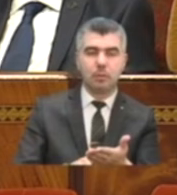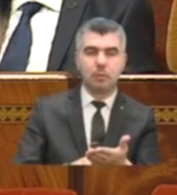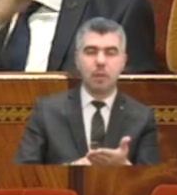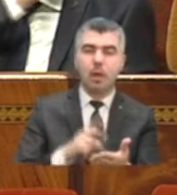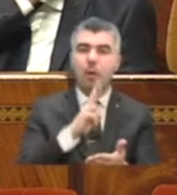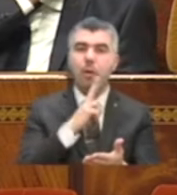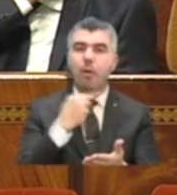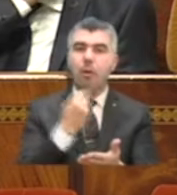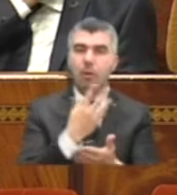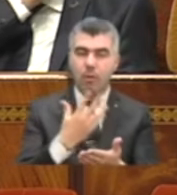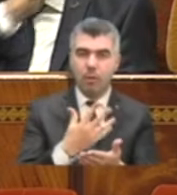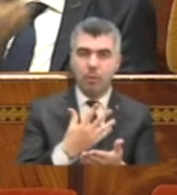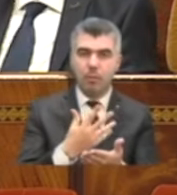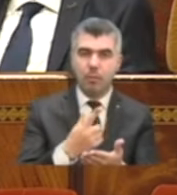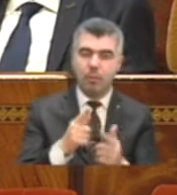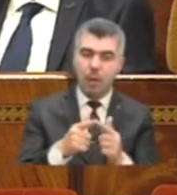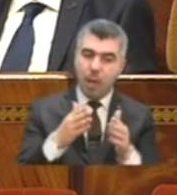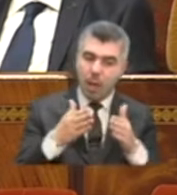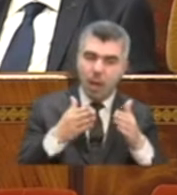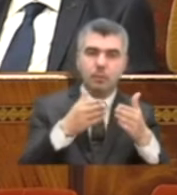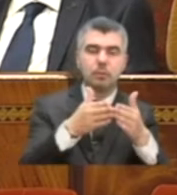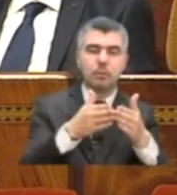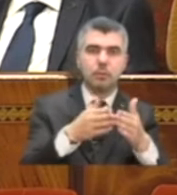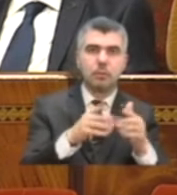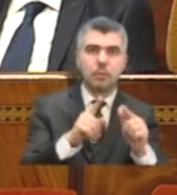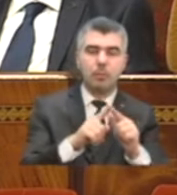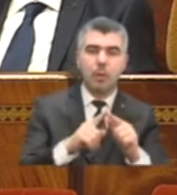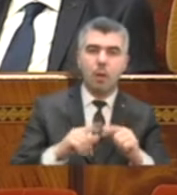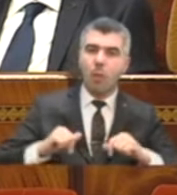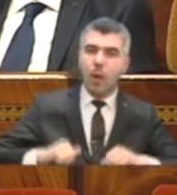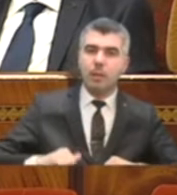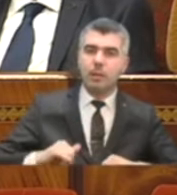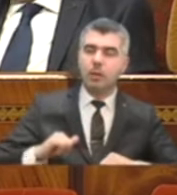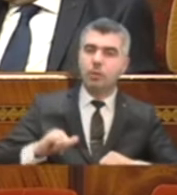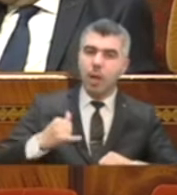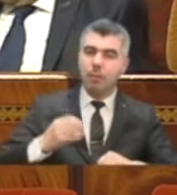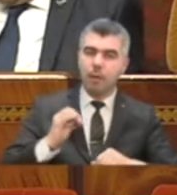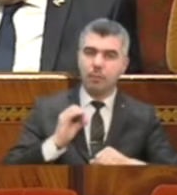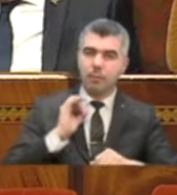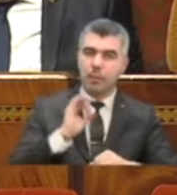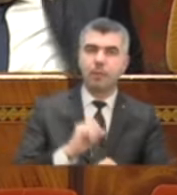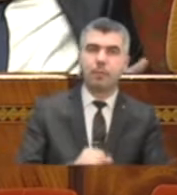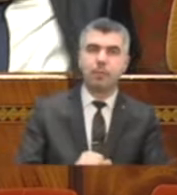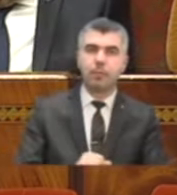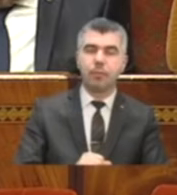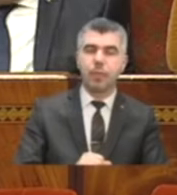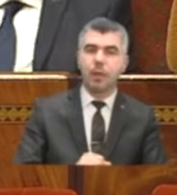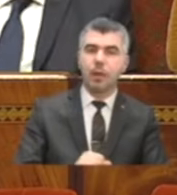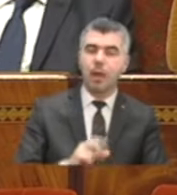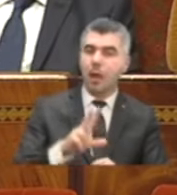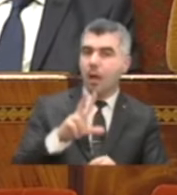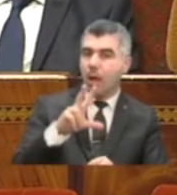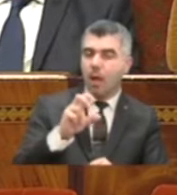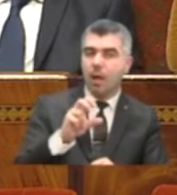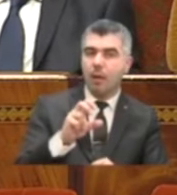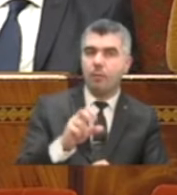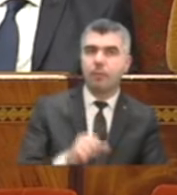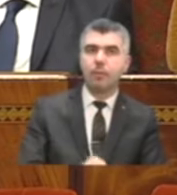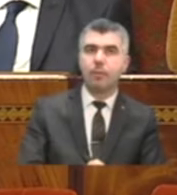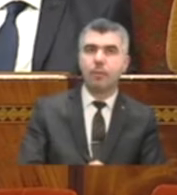الحكومه في هذا المسار اللي غادي فيه وزير الشباب والرياضه الشباب على انه نمشيو باش نعرفوا بالضبط